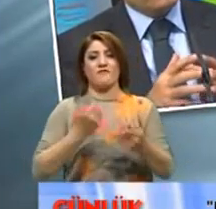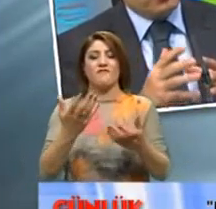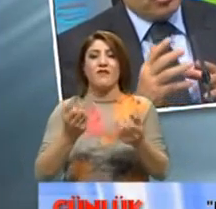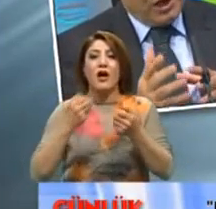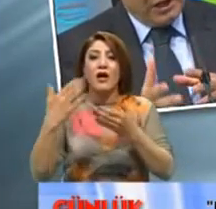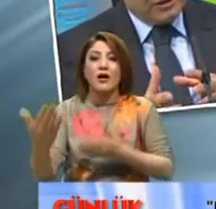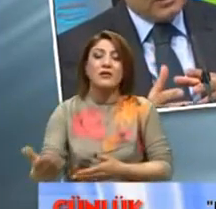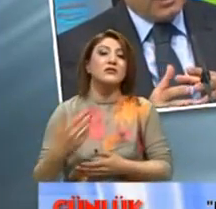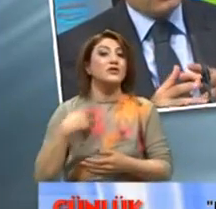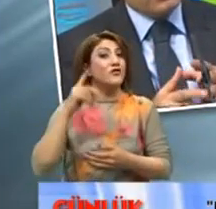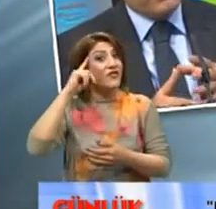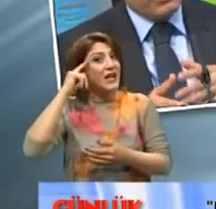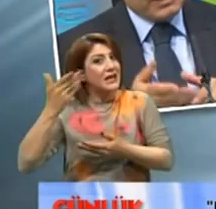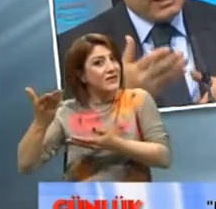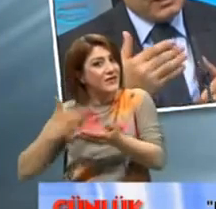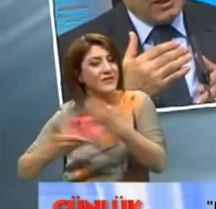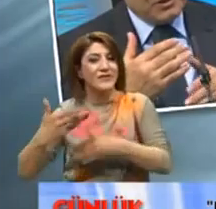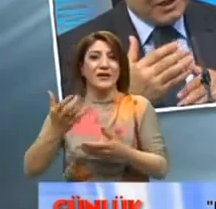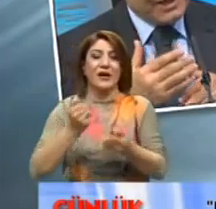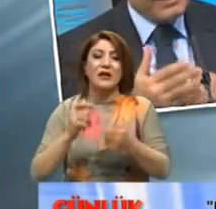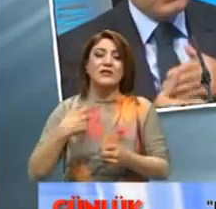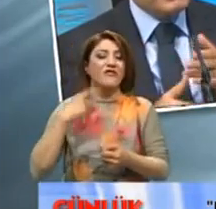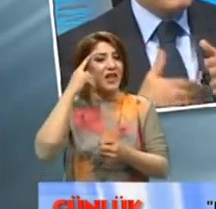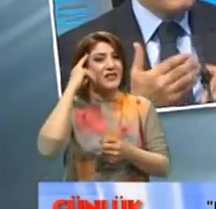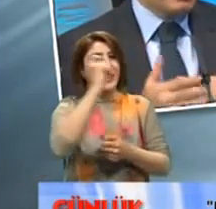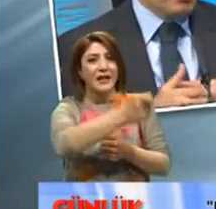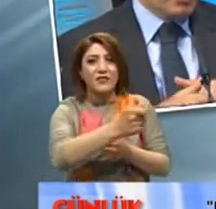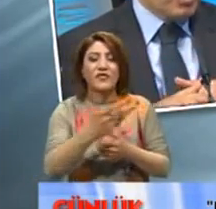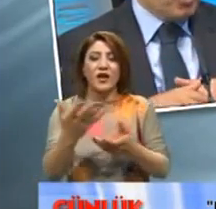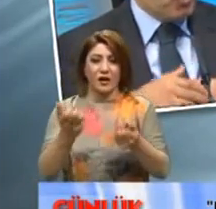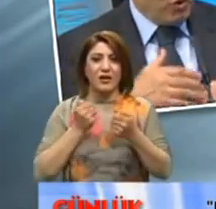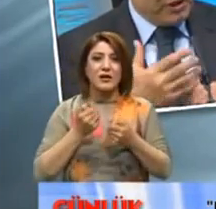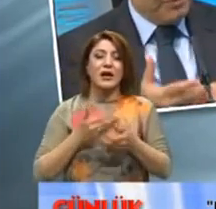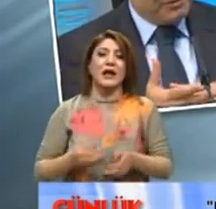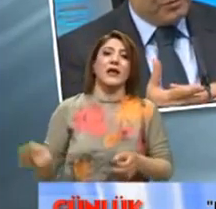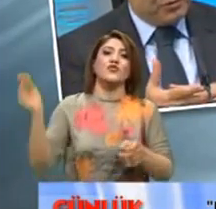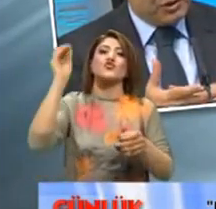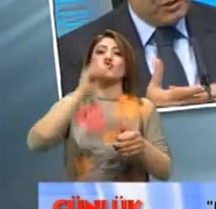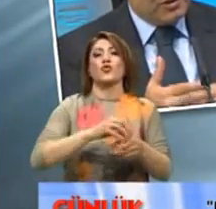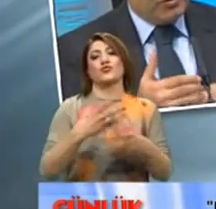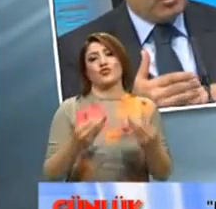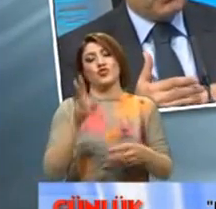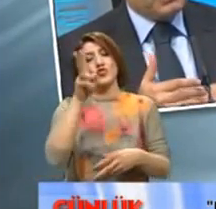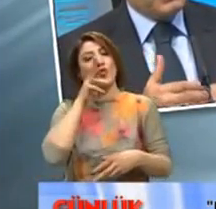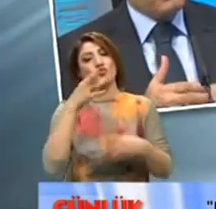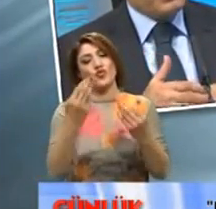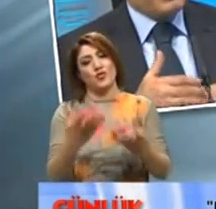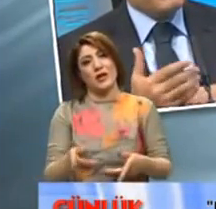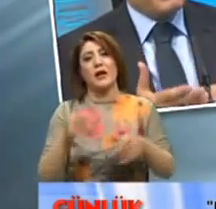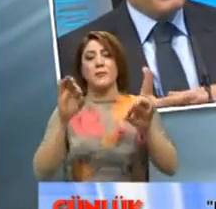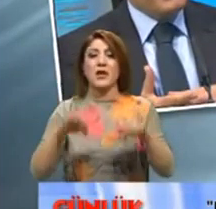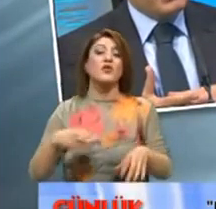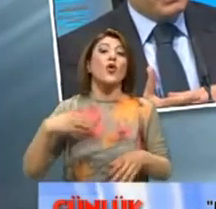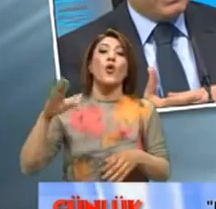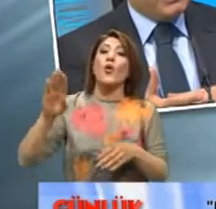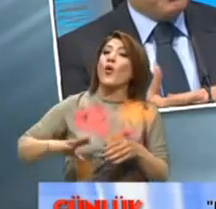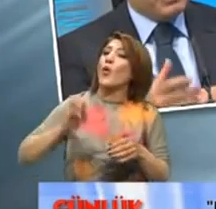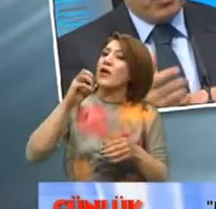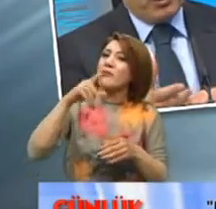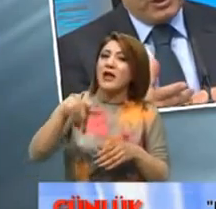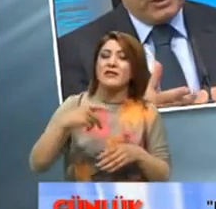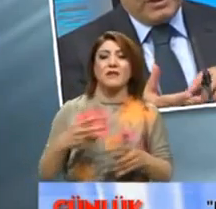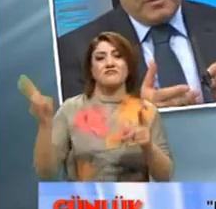değil mi? Heyecan görüşünün alındığı, daha sonra da feedbacklerinin alınarak revize edilen bir proje. Çok dinamik bir proje. Öğretmenler buna katkı